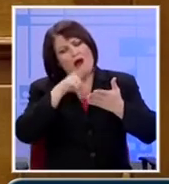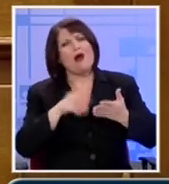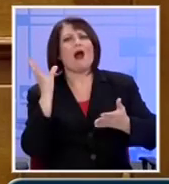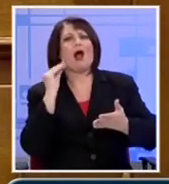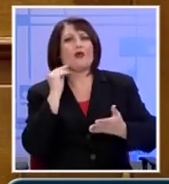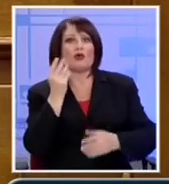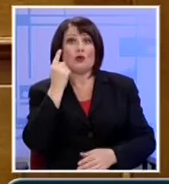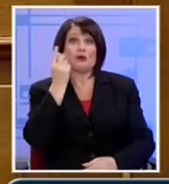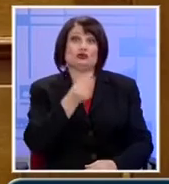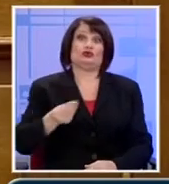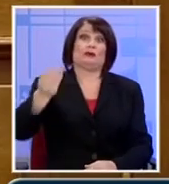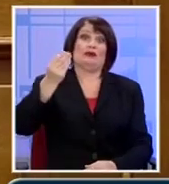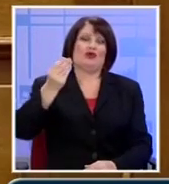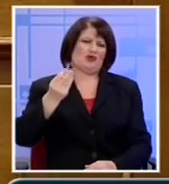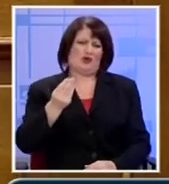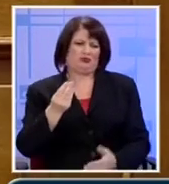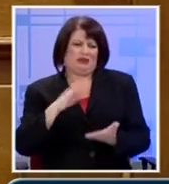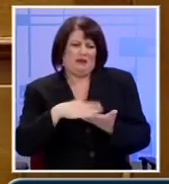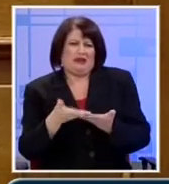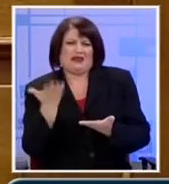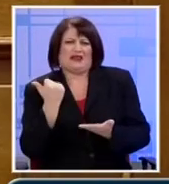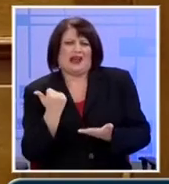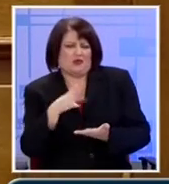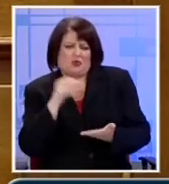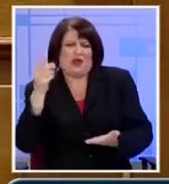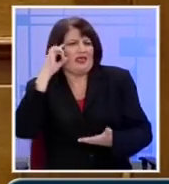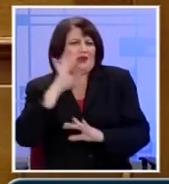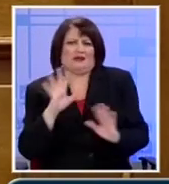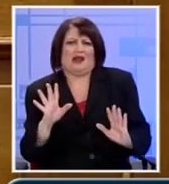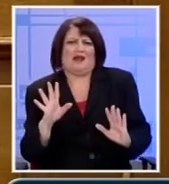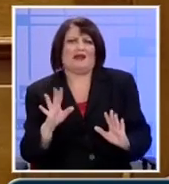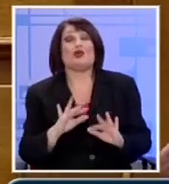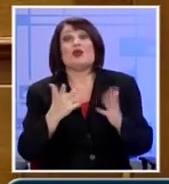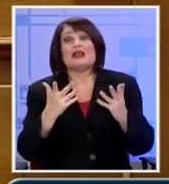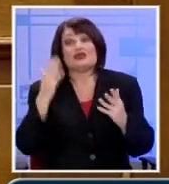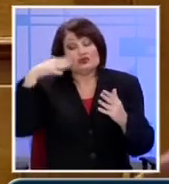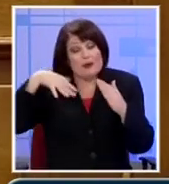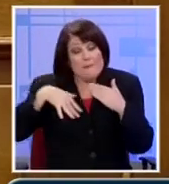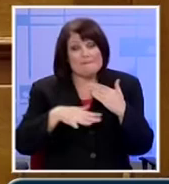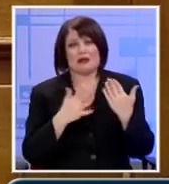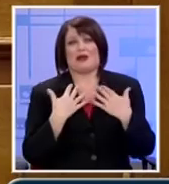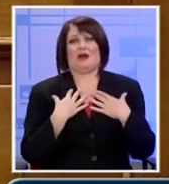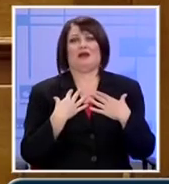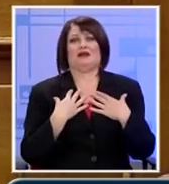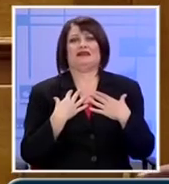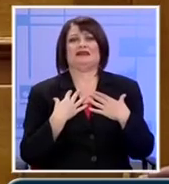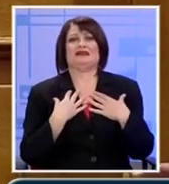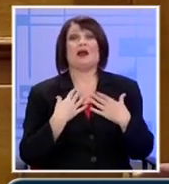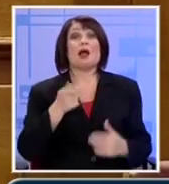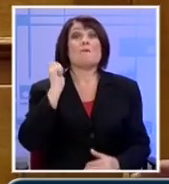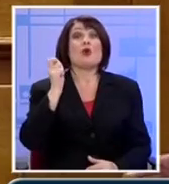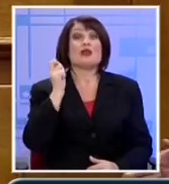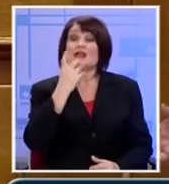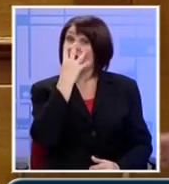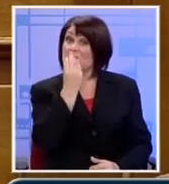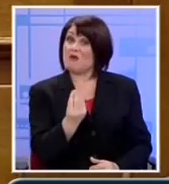βρίσκω υπερβολικά και δυσεξήγητα και δεν τα κατανοώ. Ίσως με έχει επηρεάσει η σκιά μεγάλων πολιτικών, του